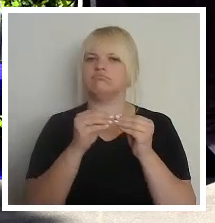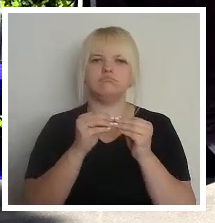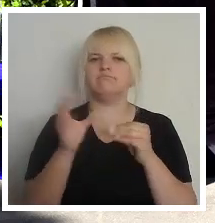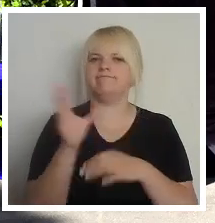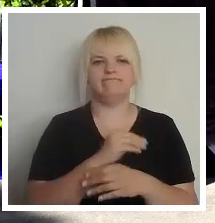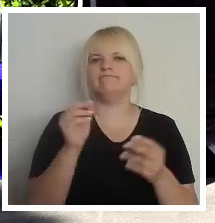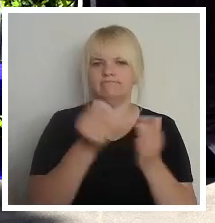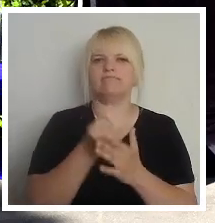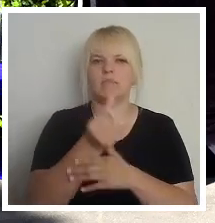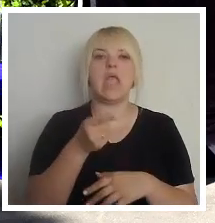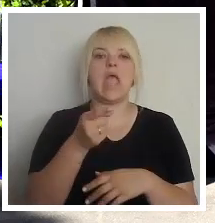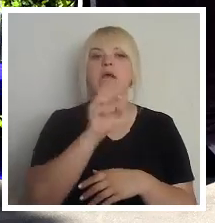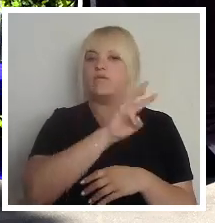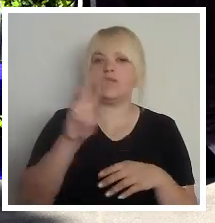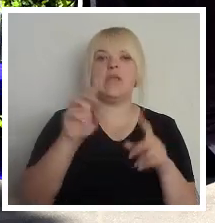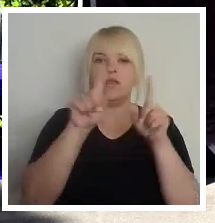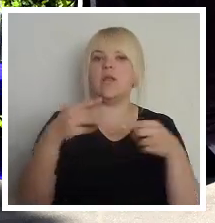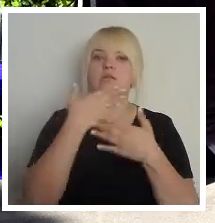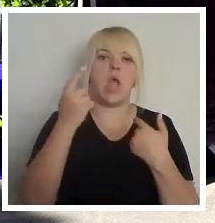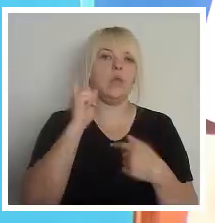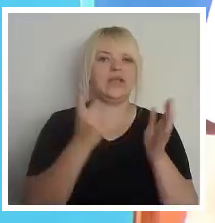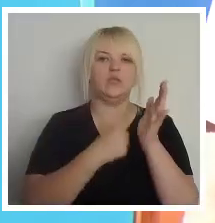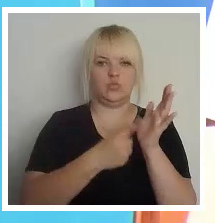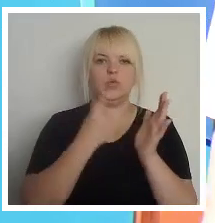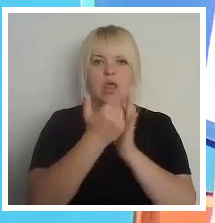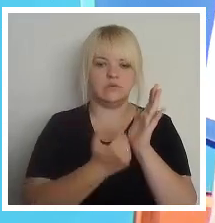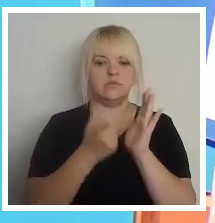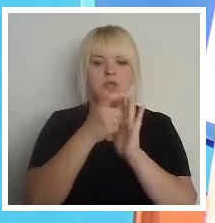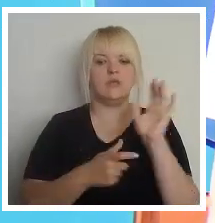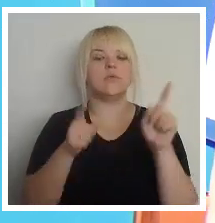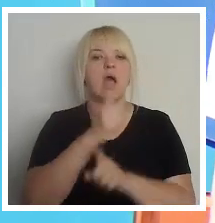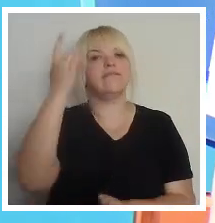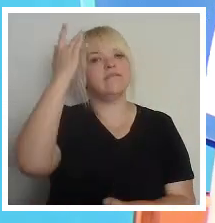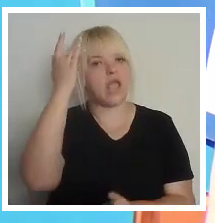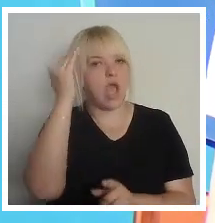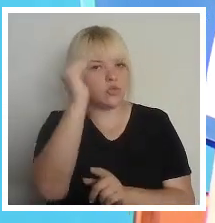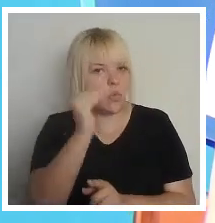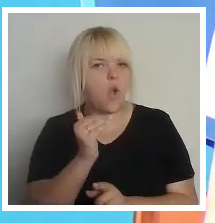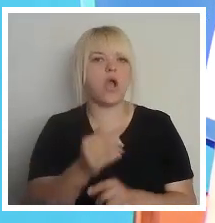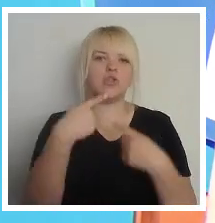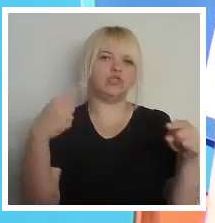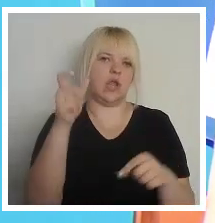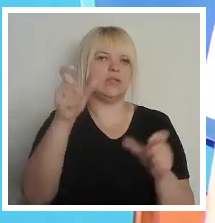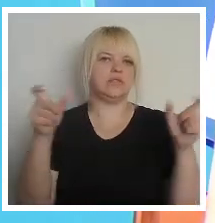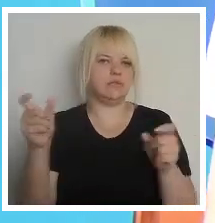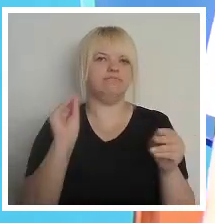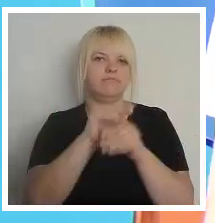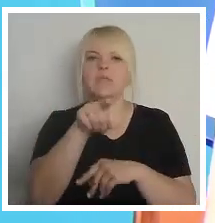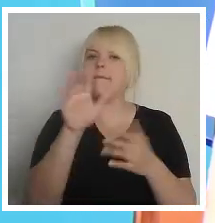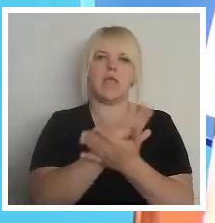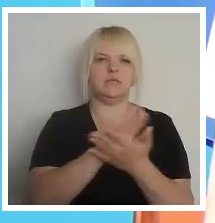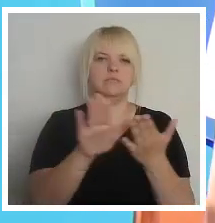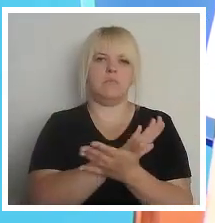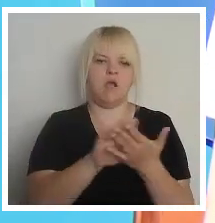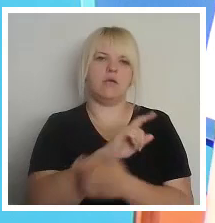pirmkārt, portālā mums nav tikai žurnāla saturs, mums ir arī viedokļi no dažādiem cilvēkiem, tie nav par maksu, jo nu,